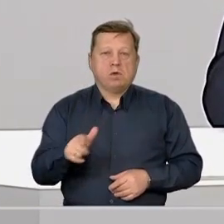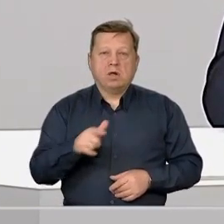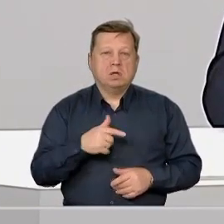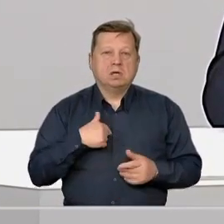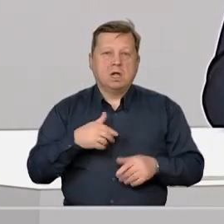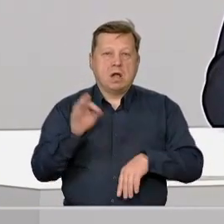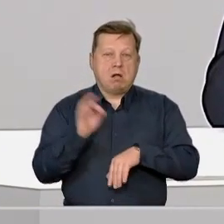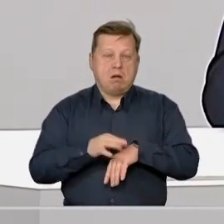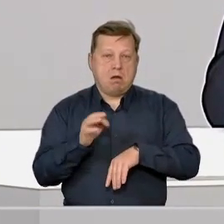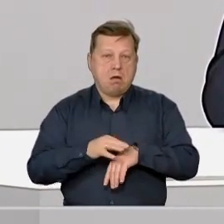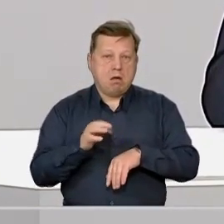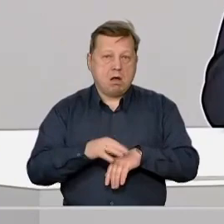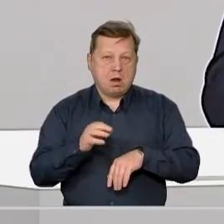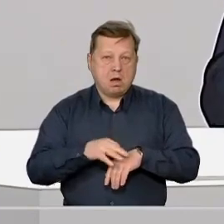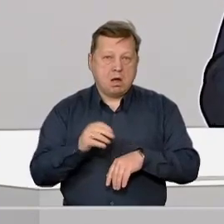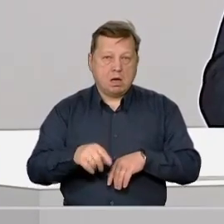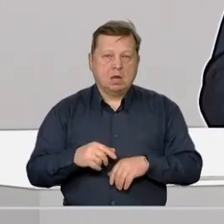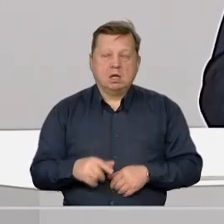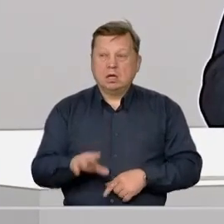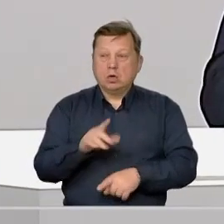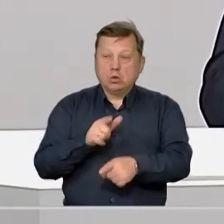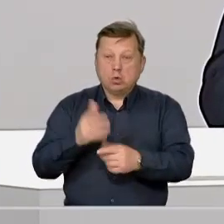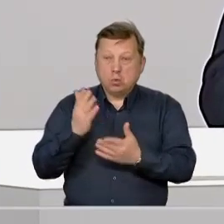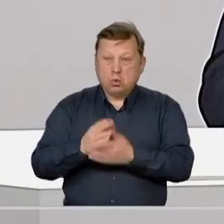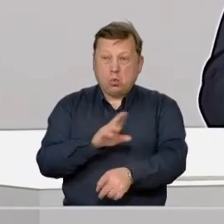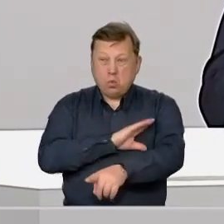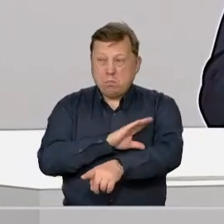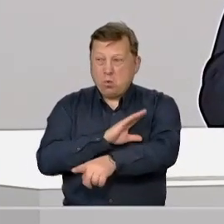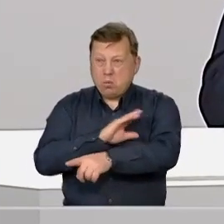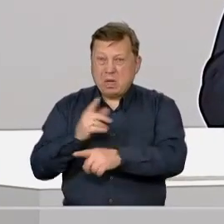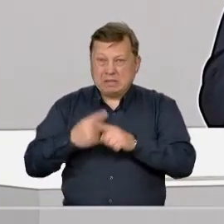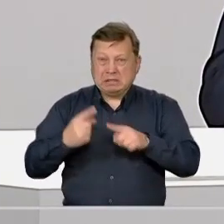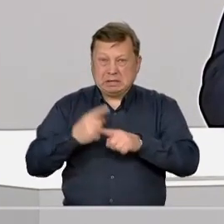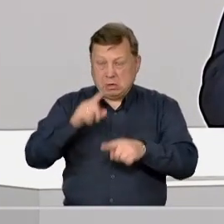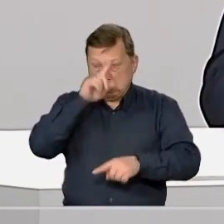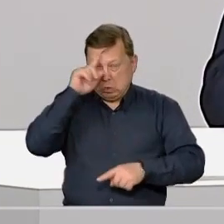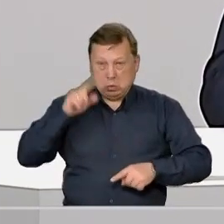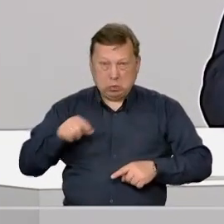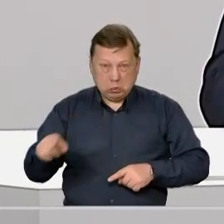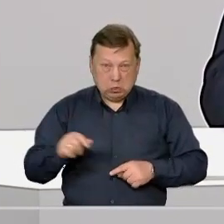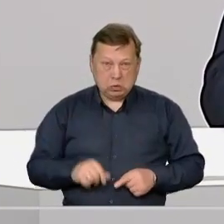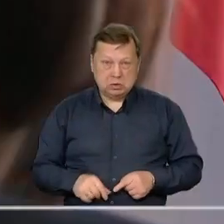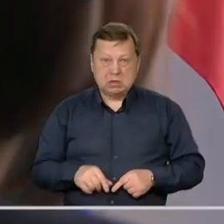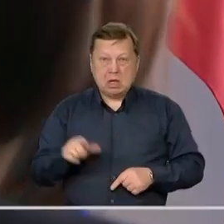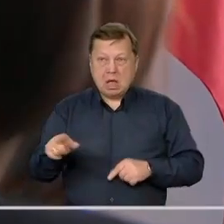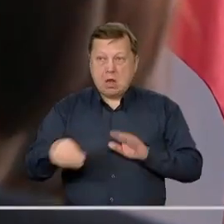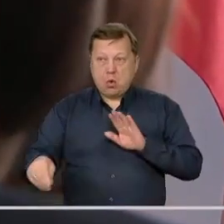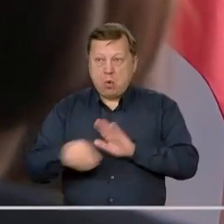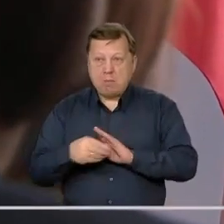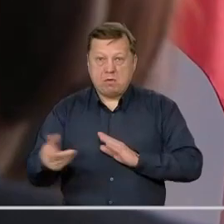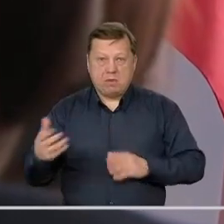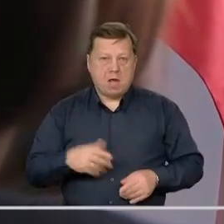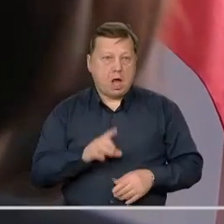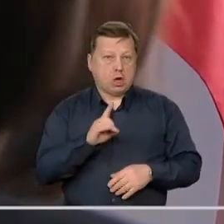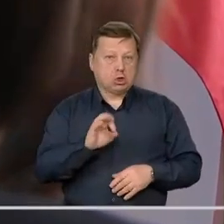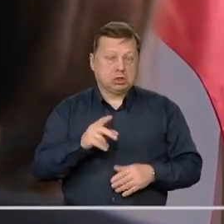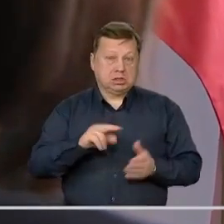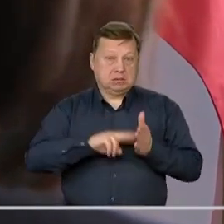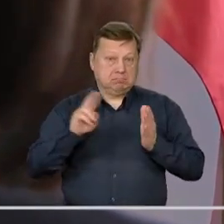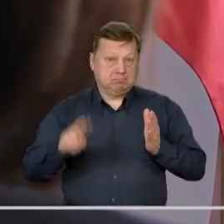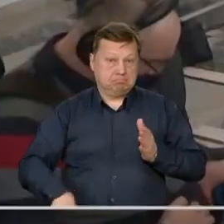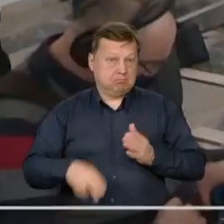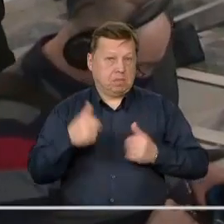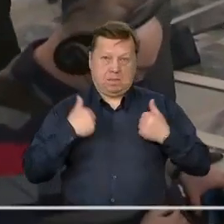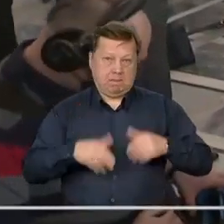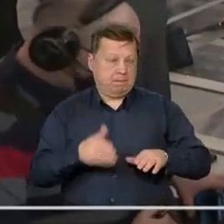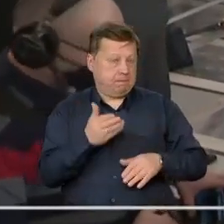leczenia śmiertelnie chorych, umierających ludzi od przyjmowania łapówek. Sam Grodzki nie chce zrezygnować z